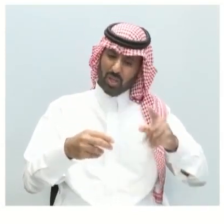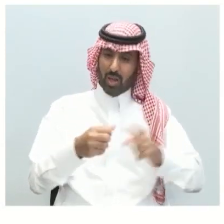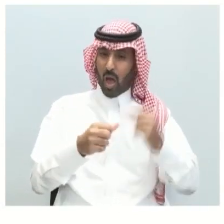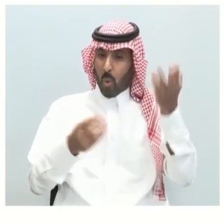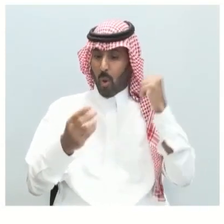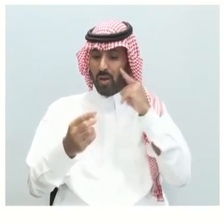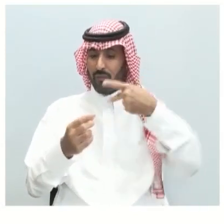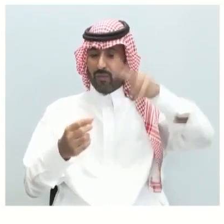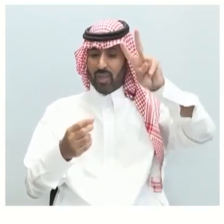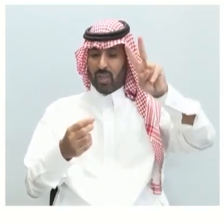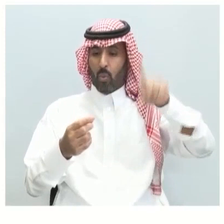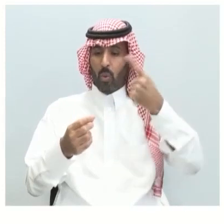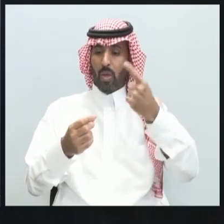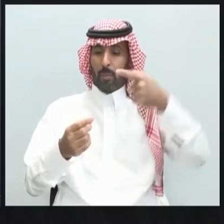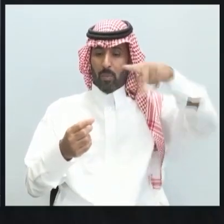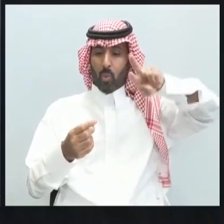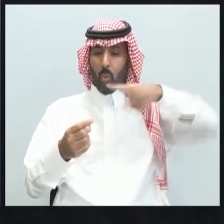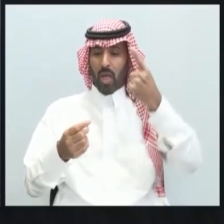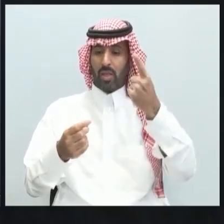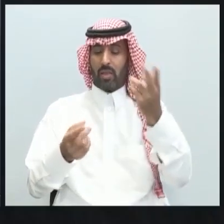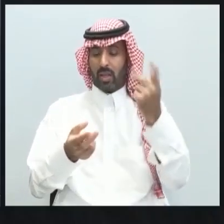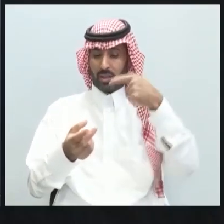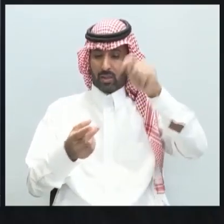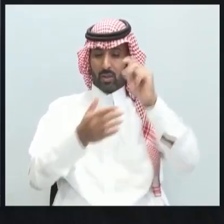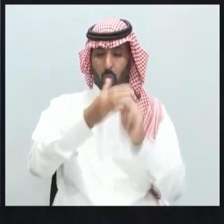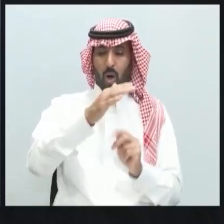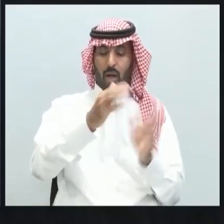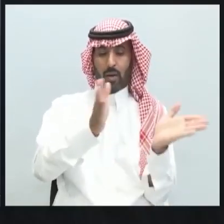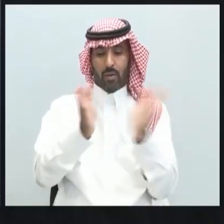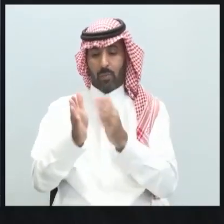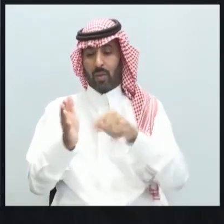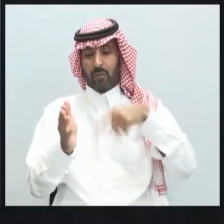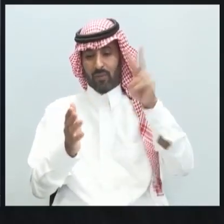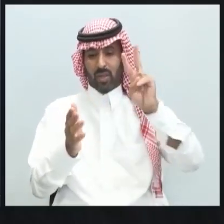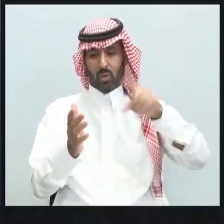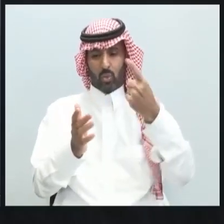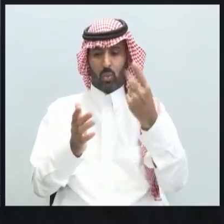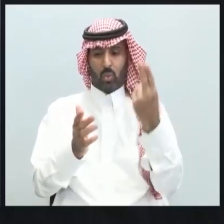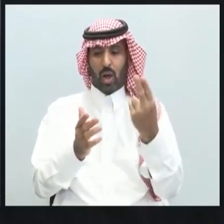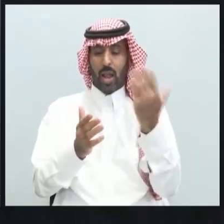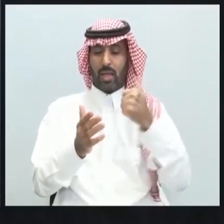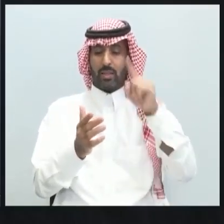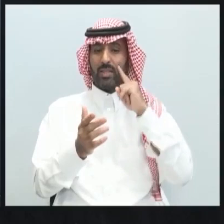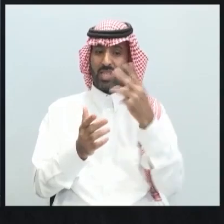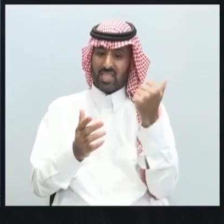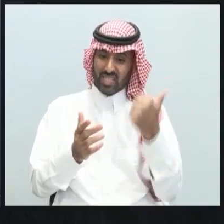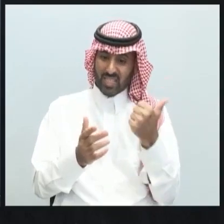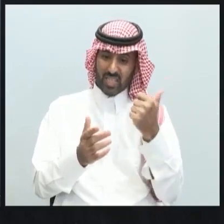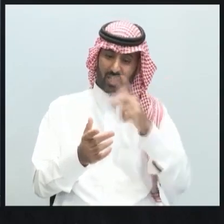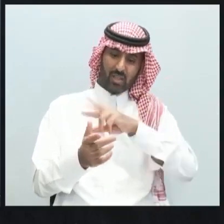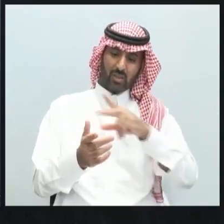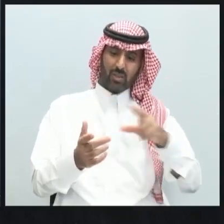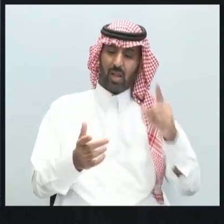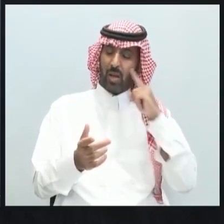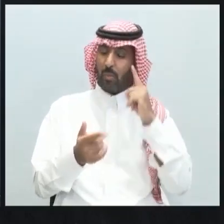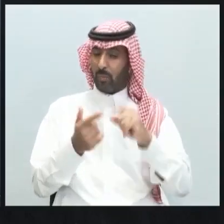قبل قليل في1 بي 1 في1 على التي 1 بي 2 في2 على التي 2 لدينا ست متغيرات فاذا